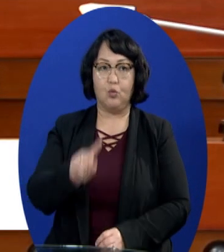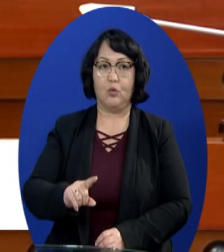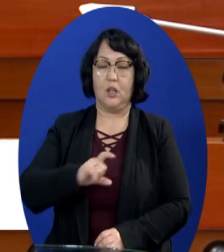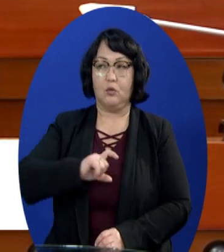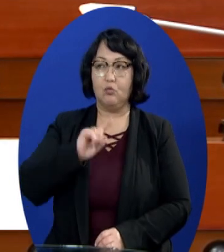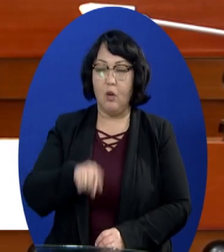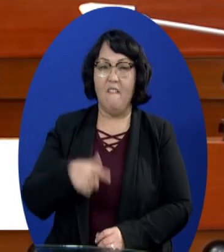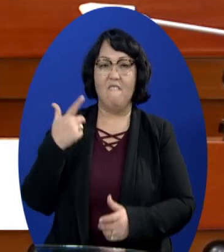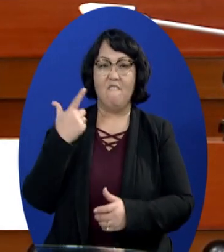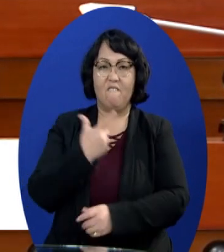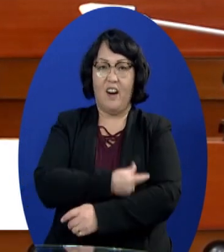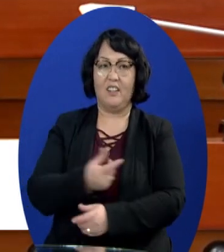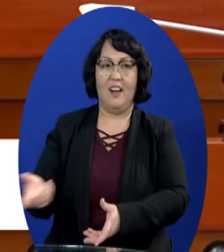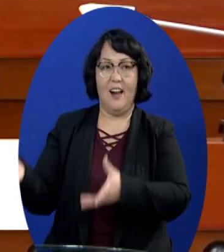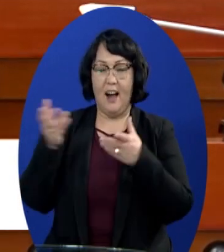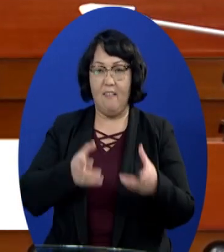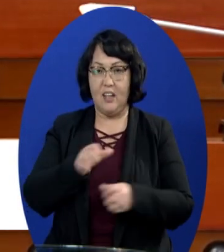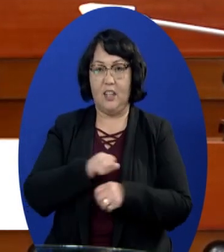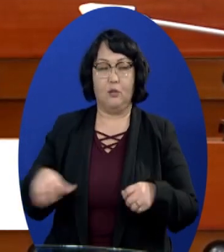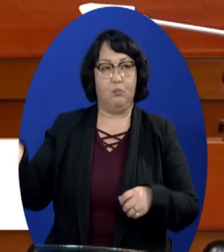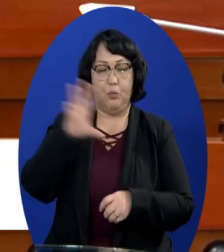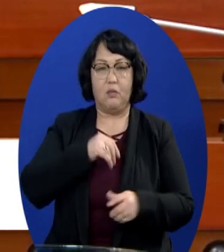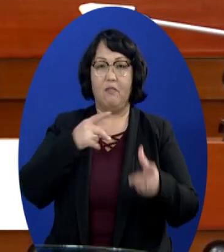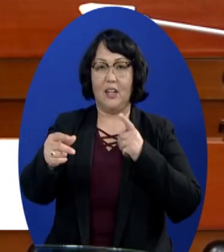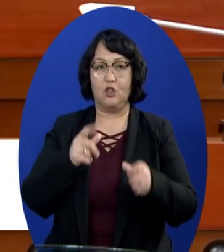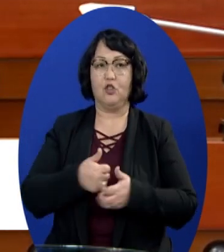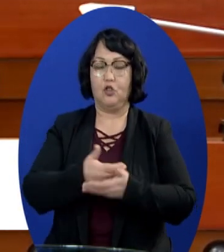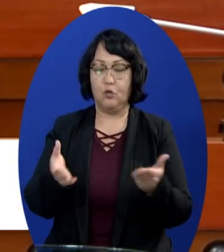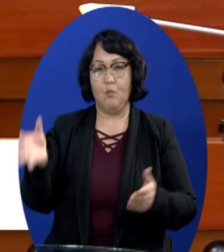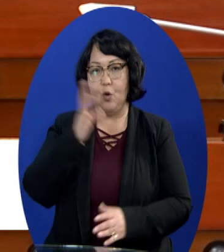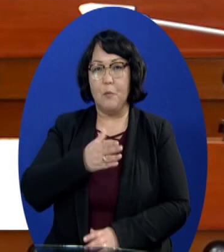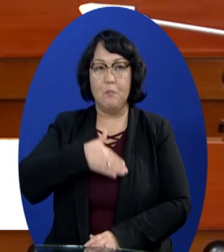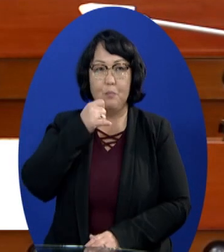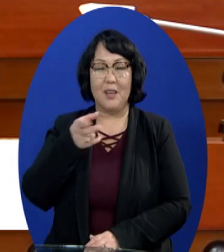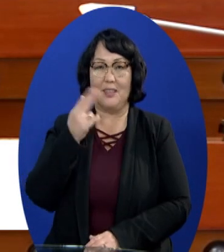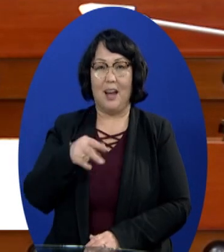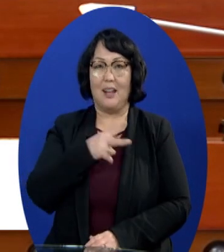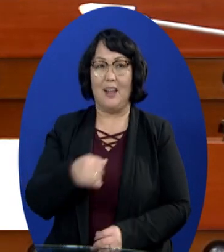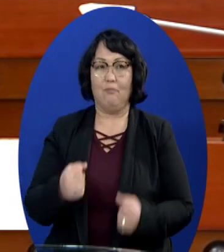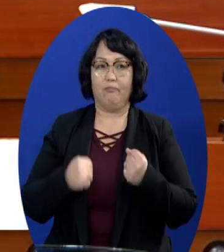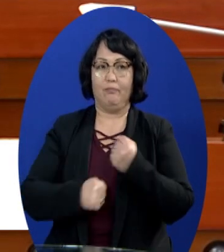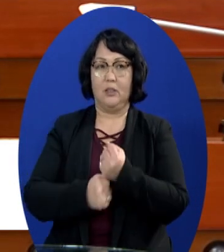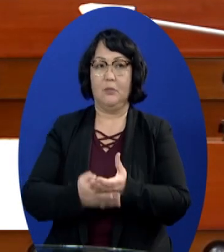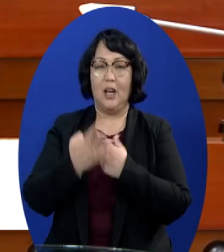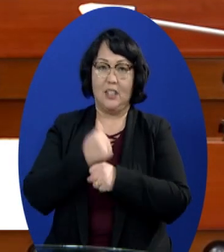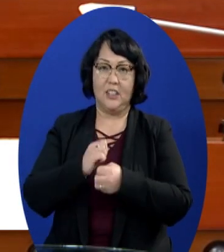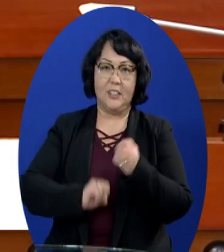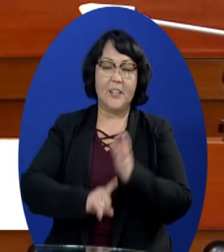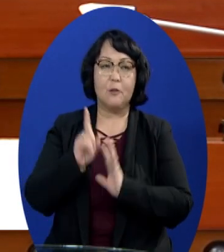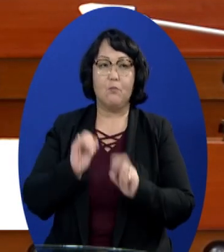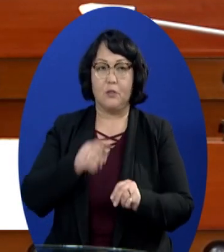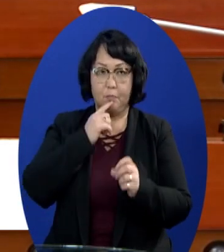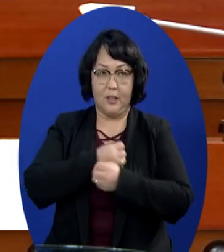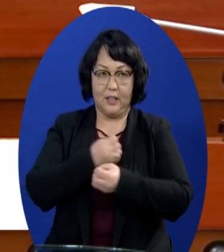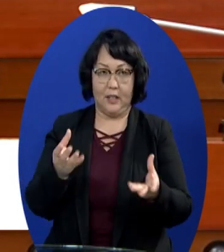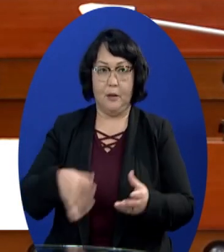ирж бүх ард иргэдэд вакцинжуулна. Бүх нийтийн давхлаажуулалтын ажлыг эхлэх болсон гэдгийг дуулгая. Нэгэснээ